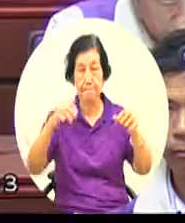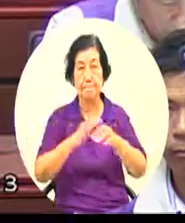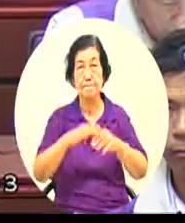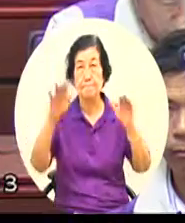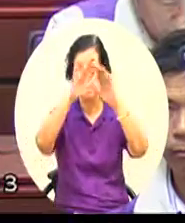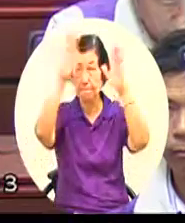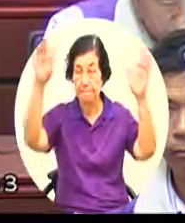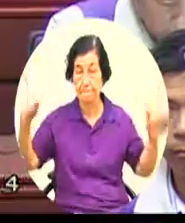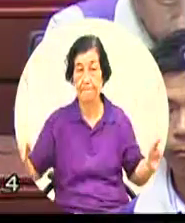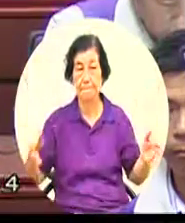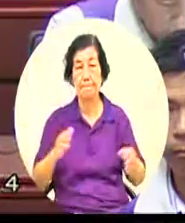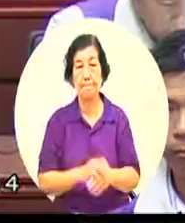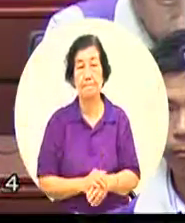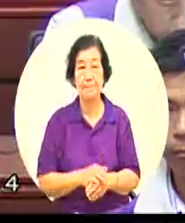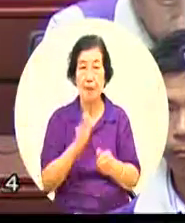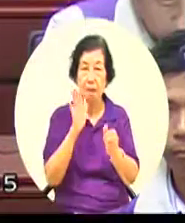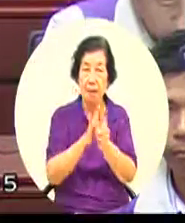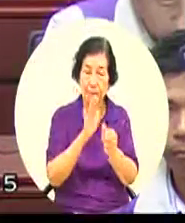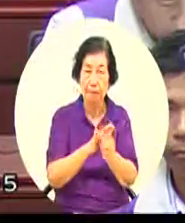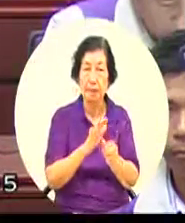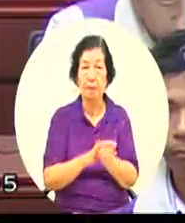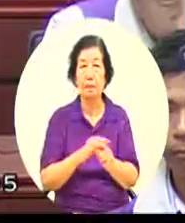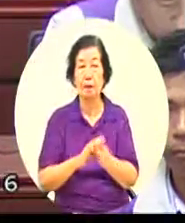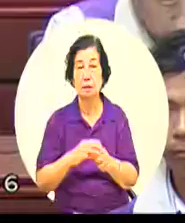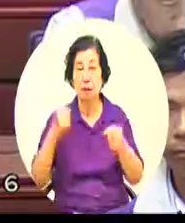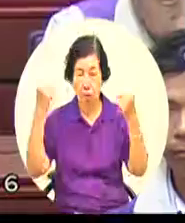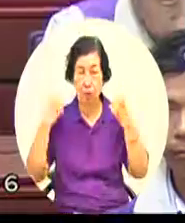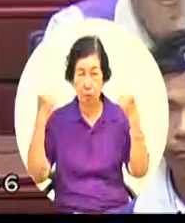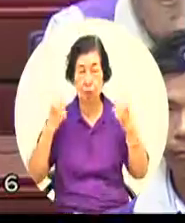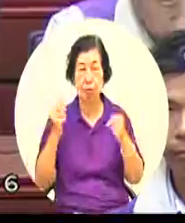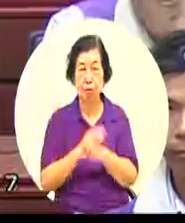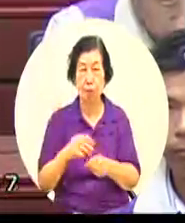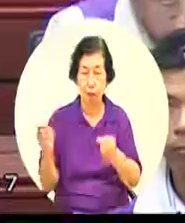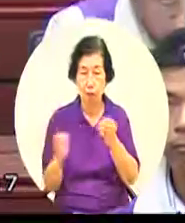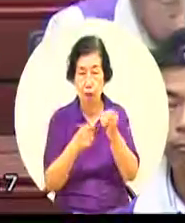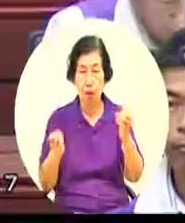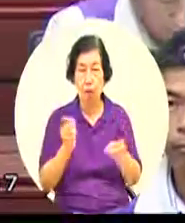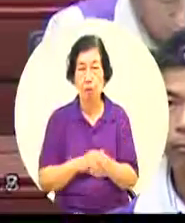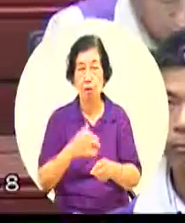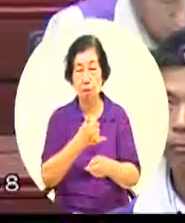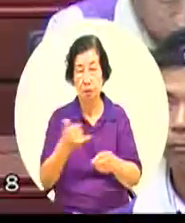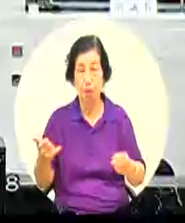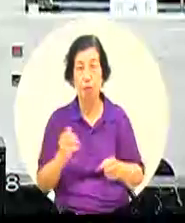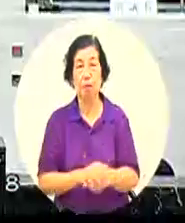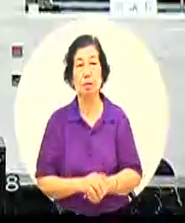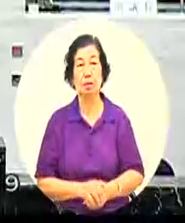更舒适的一个运动空间。好，谢谢。